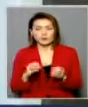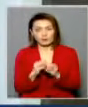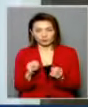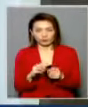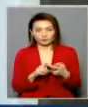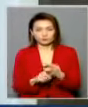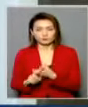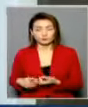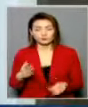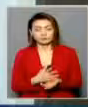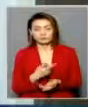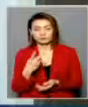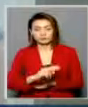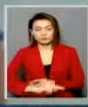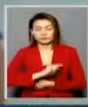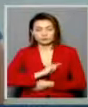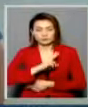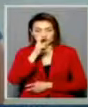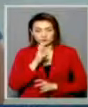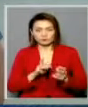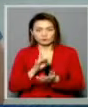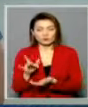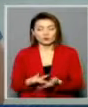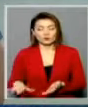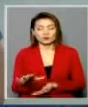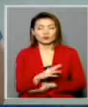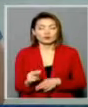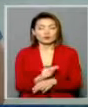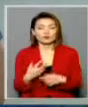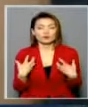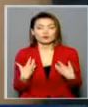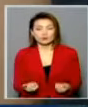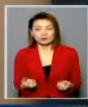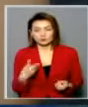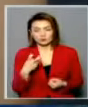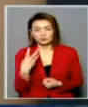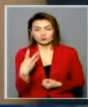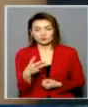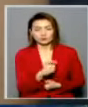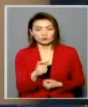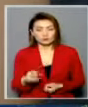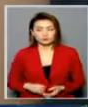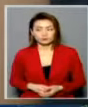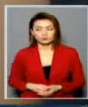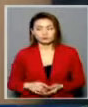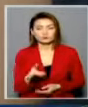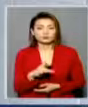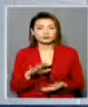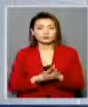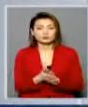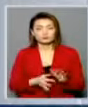заражения подтверждено у двух рабочих нефтяного городка вылечились от болезни 303 человека в районах ситуация